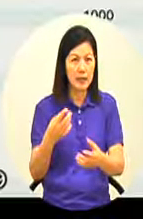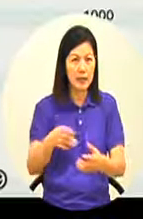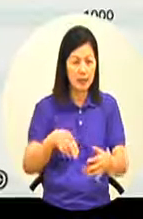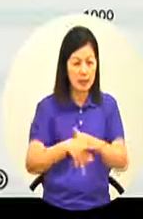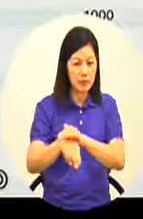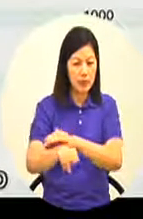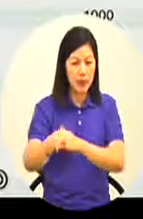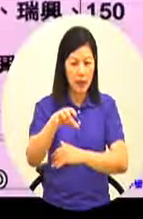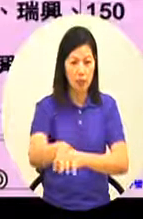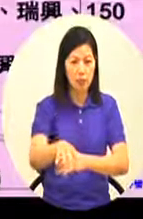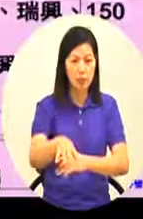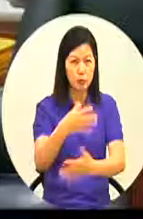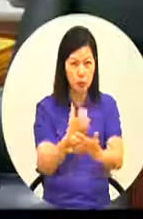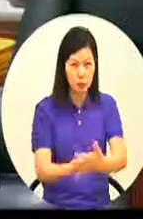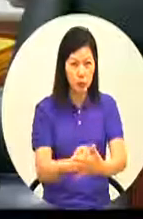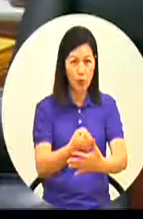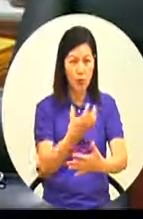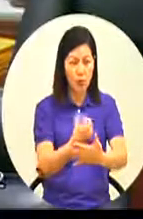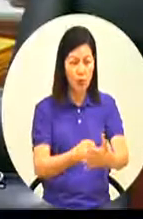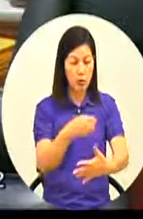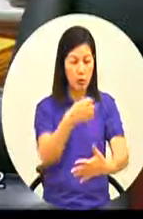哦。你看这里，